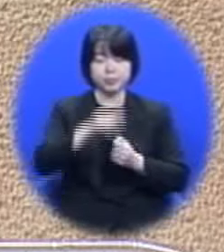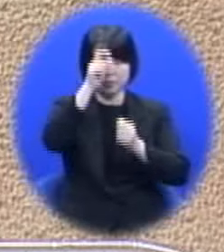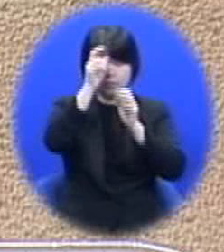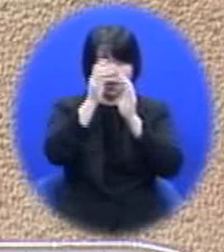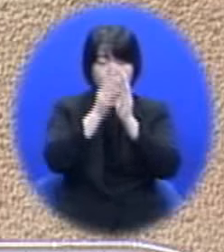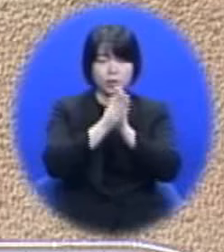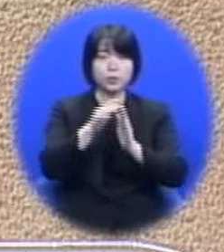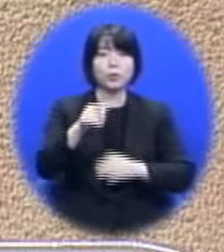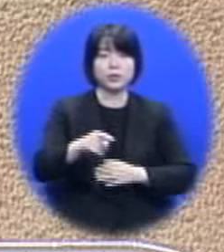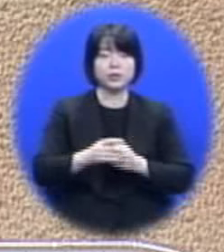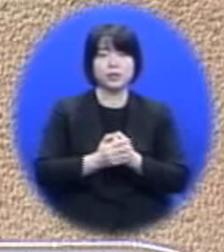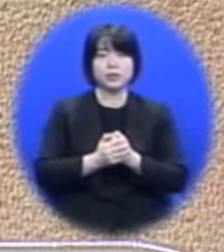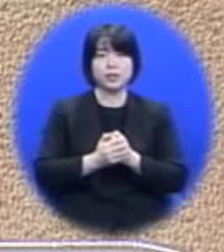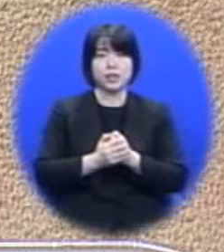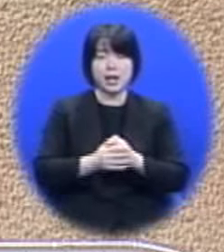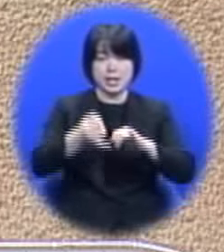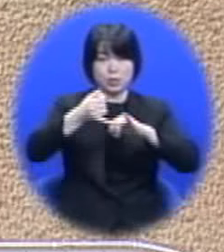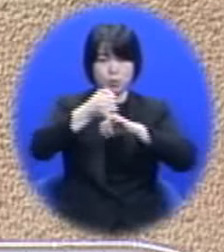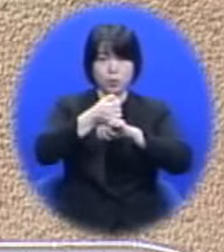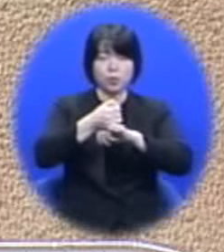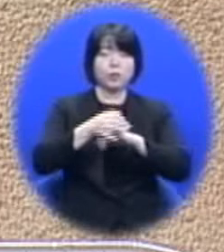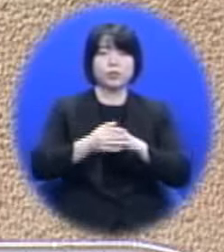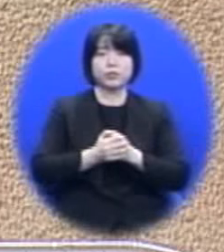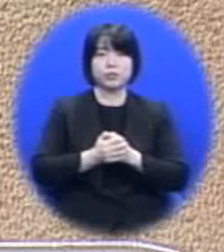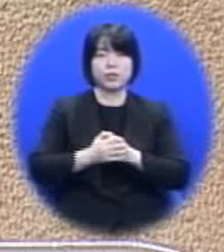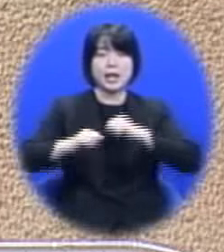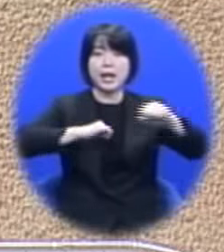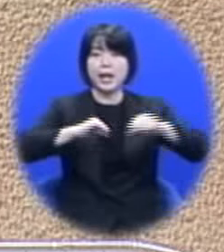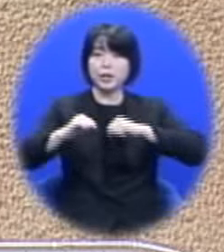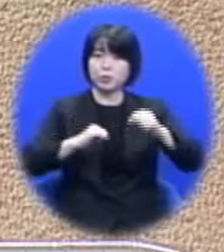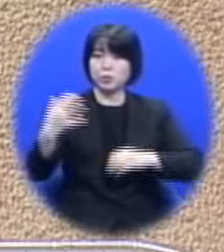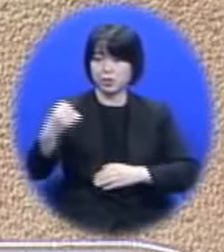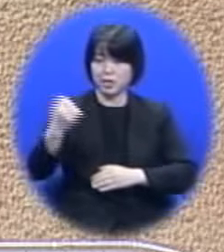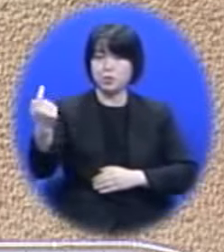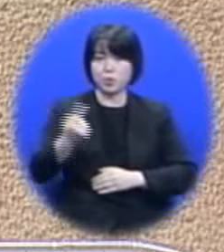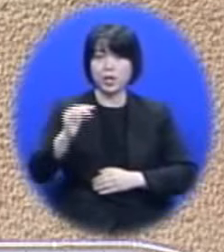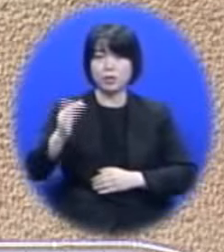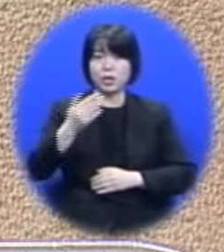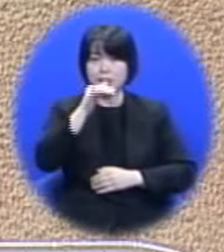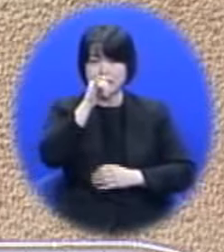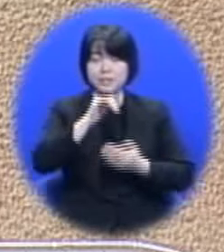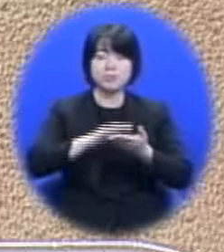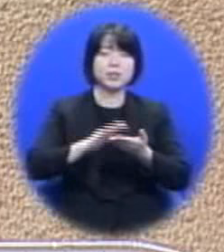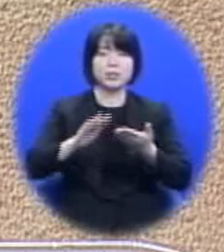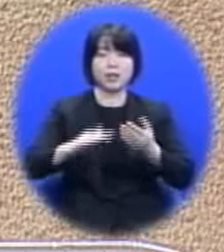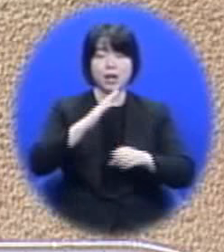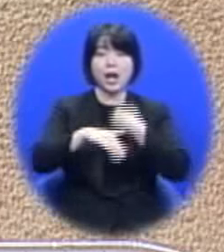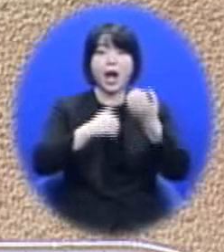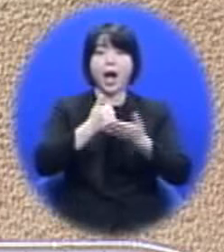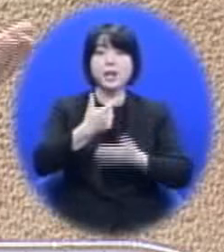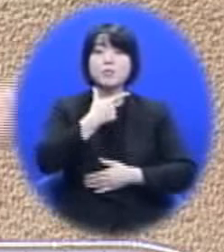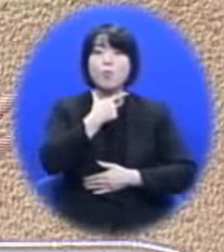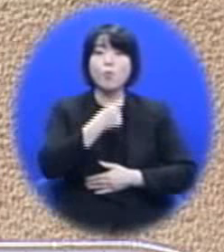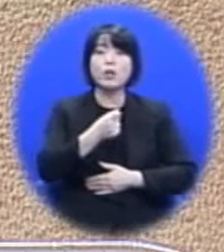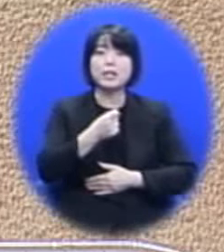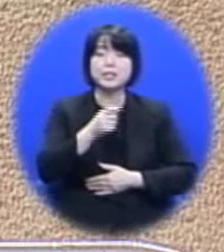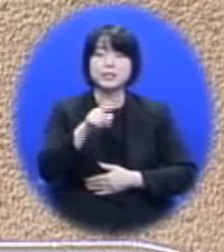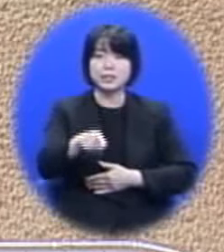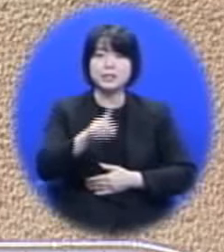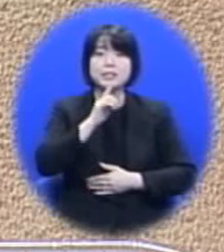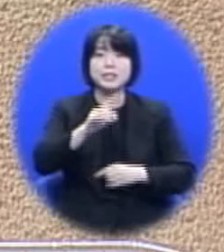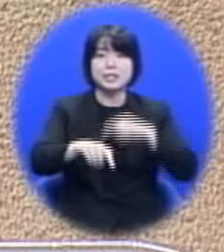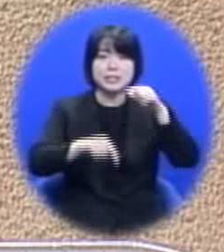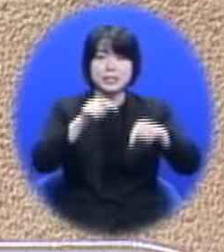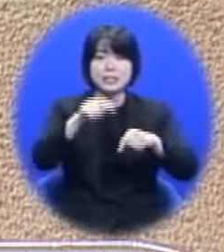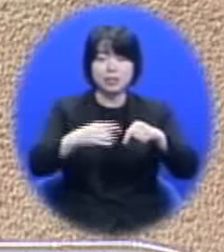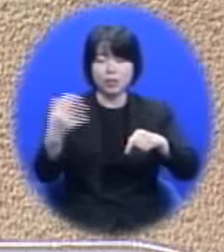기도는 반드시 행동을 가져오게 되어 있습니다. 하나님이 원하시는 실천을 가져오게 되어